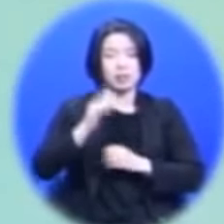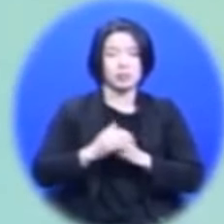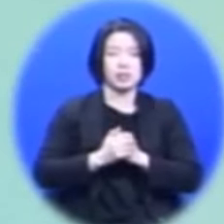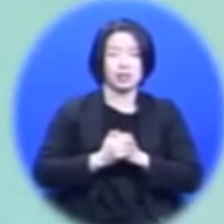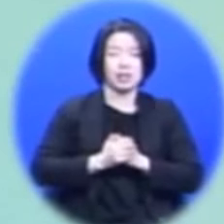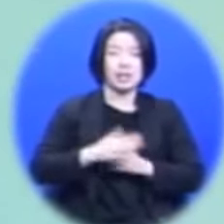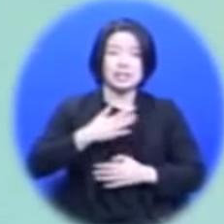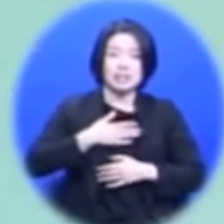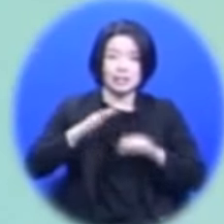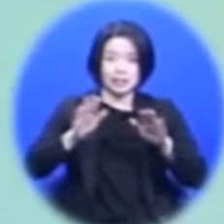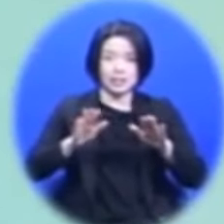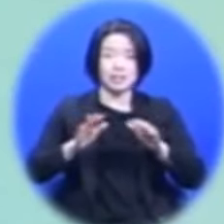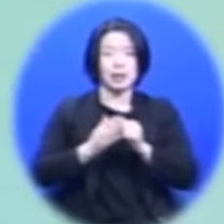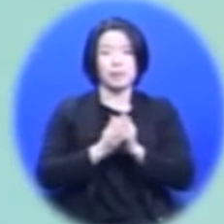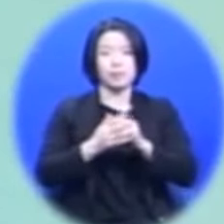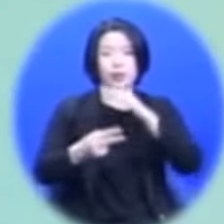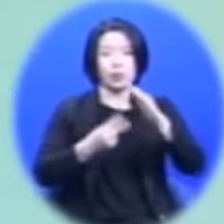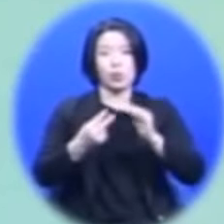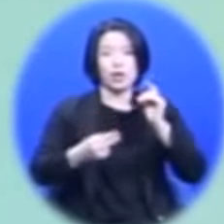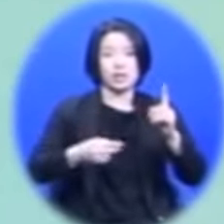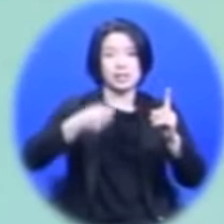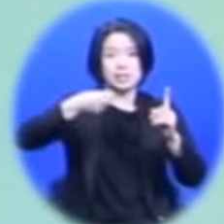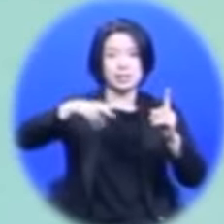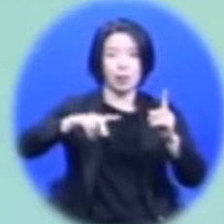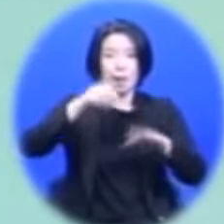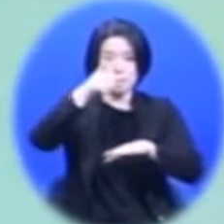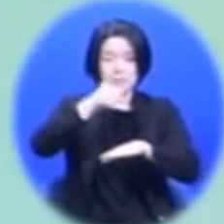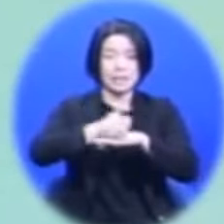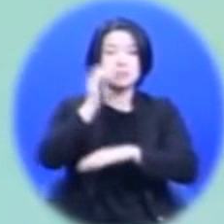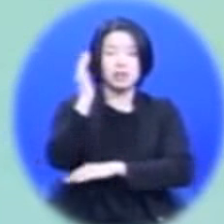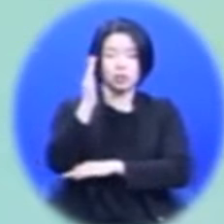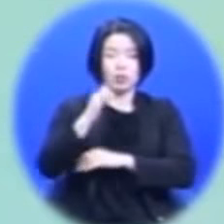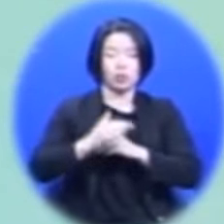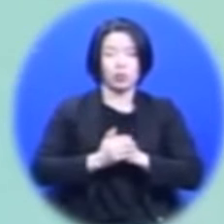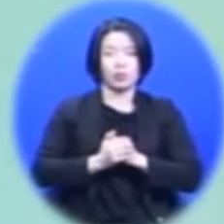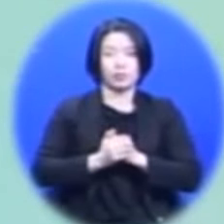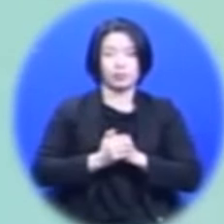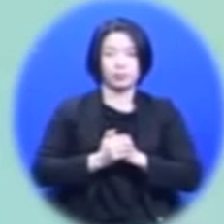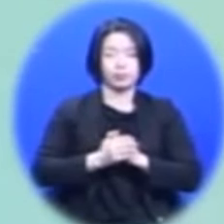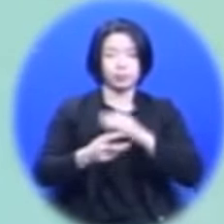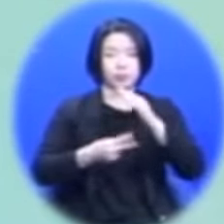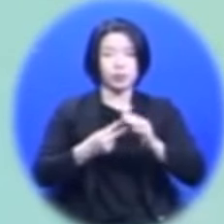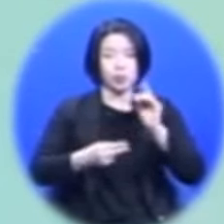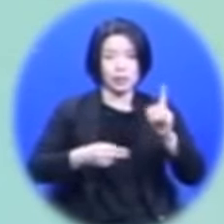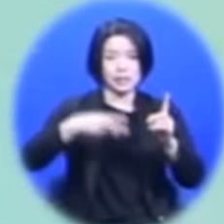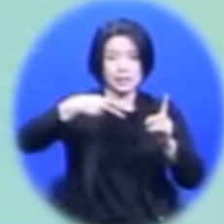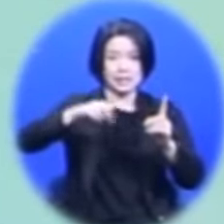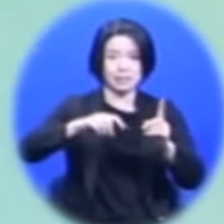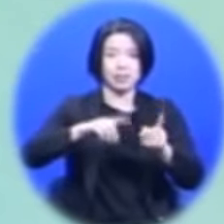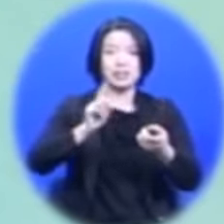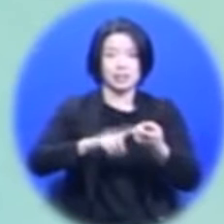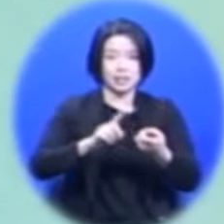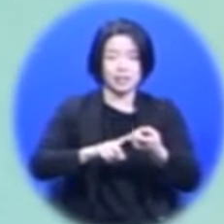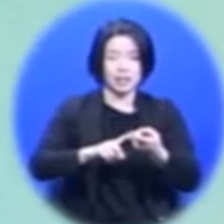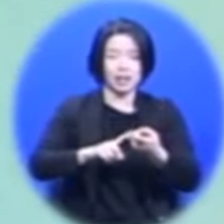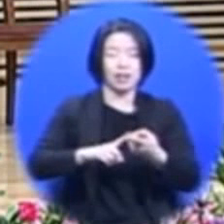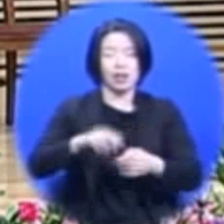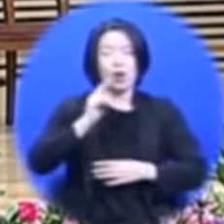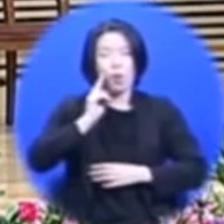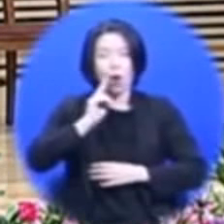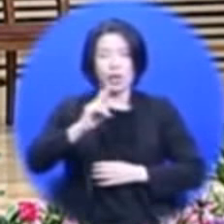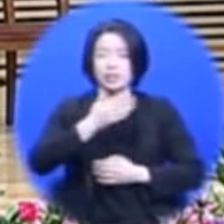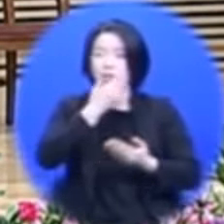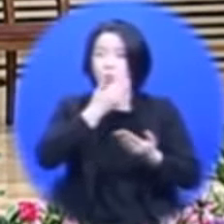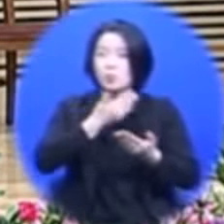저는 이제 요한일서 마지막 설교를 하게 됩니다. 요한일서 자체가 굉장히